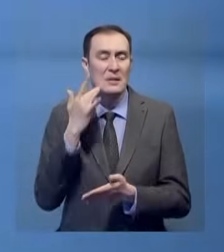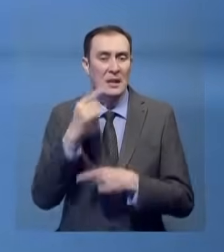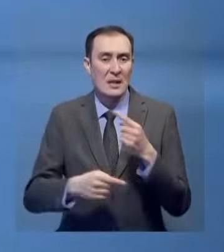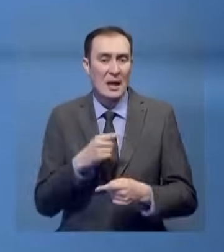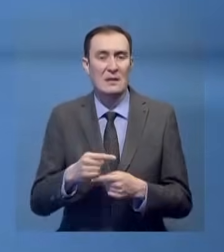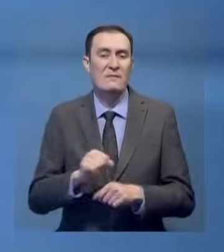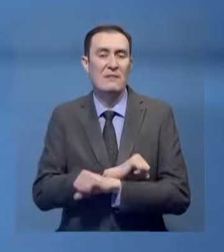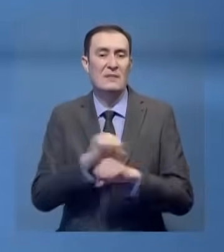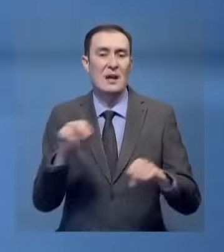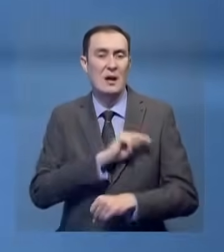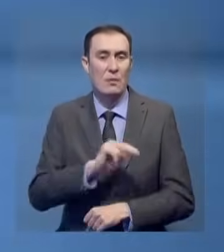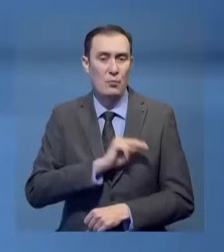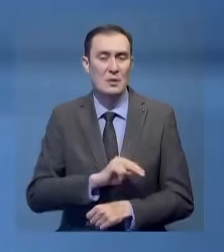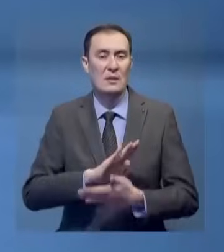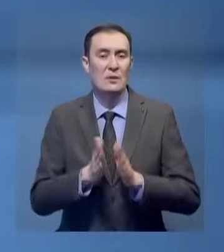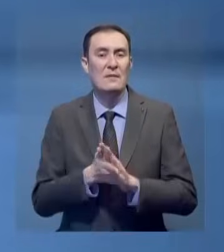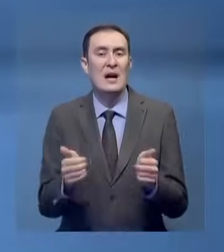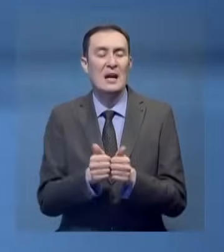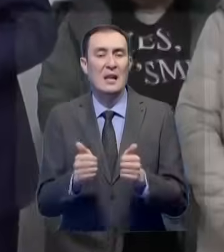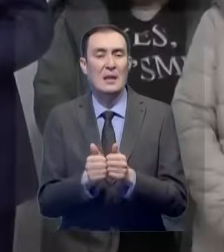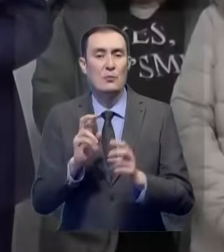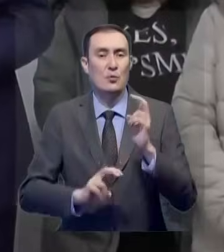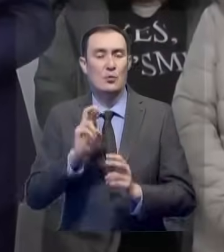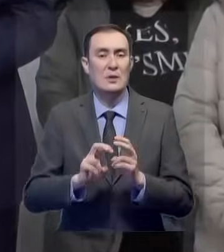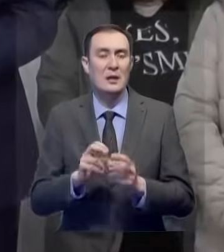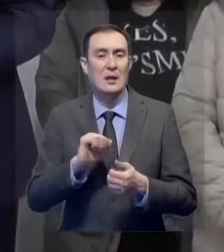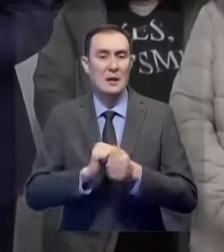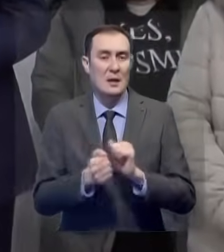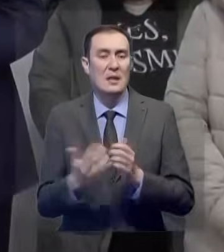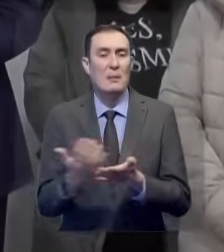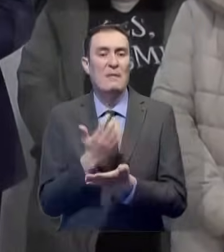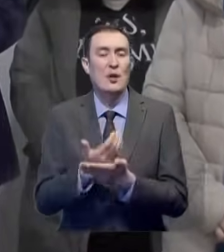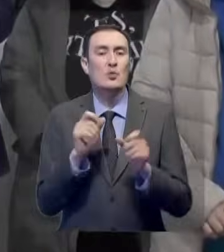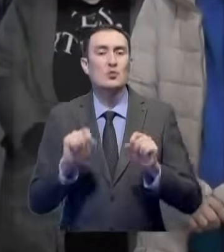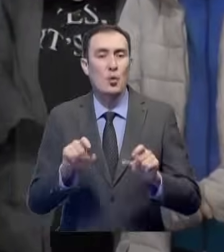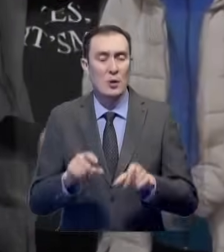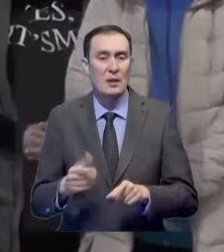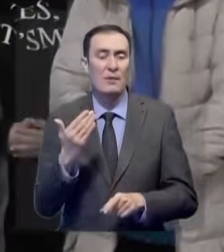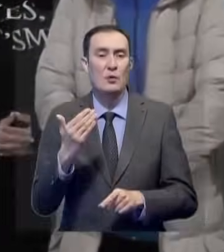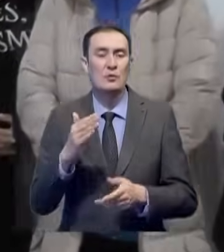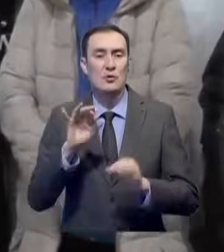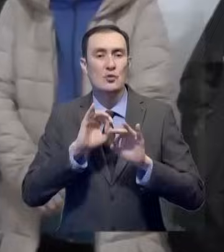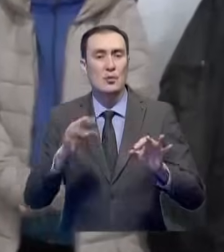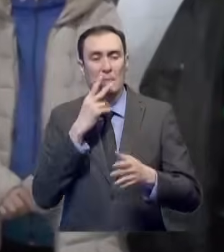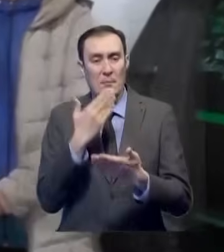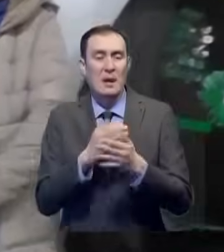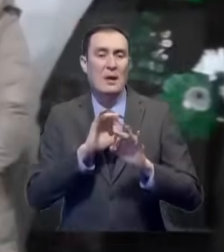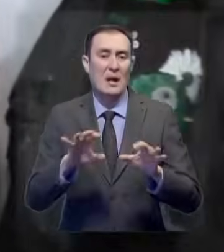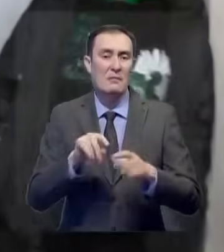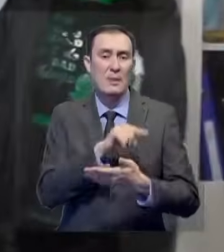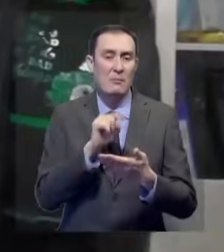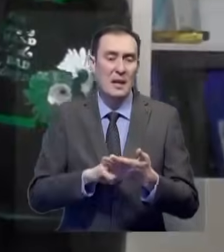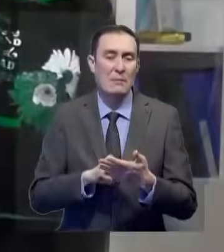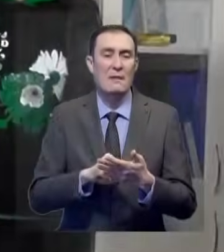от постоянных взрывных работ на расположенном рядом руднике. Там добывают золото. Ранее в одном из сюжетов мы уже рассказывали